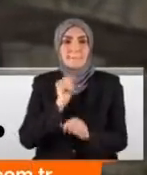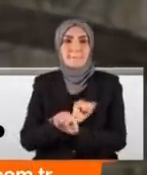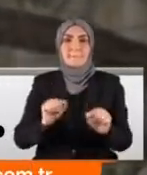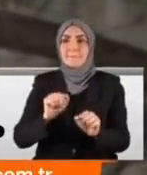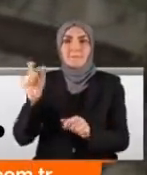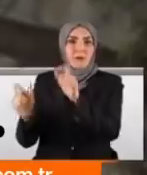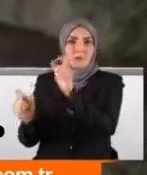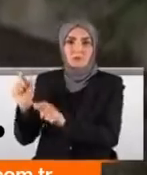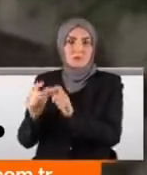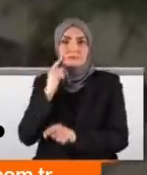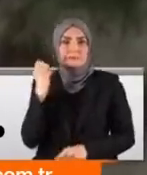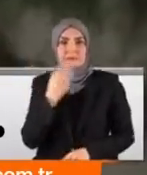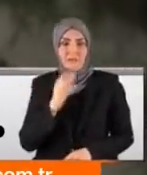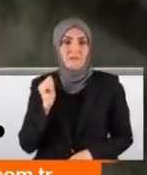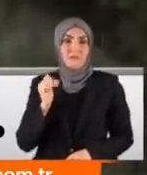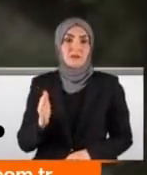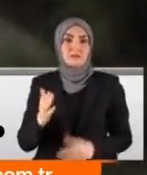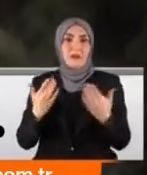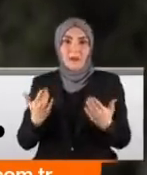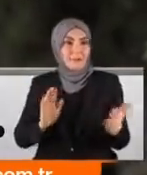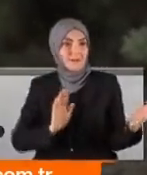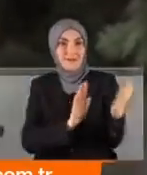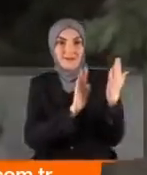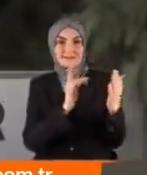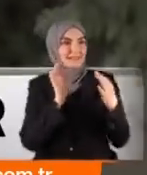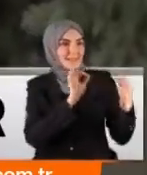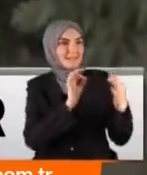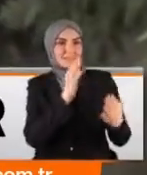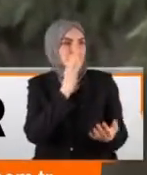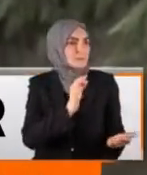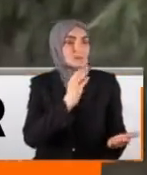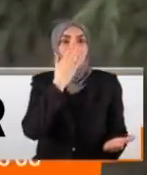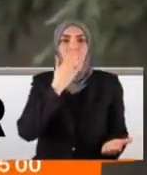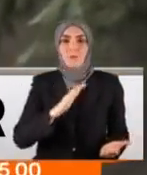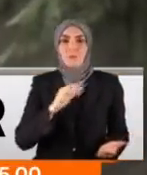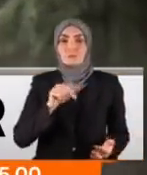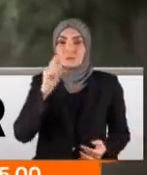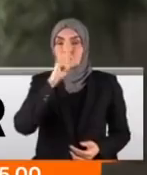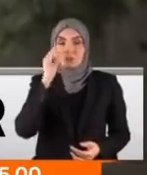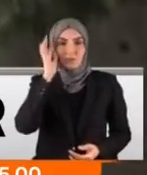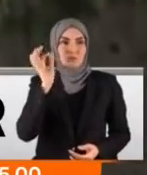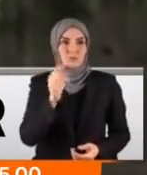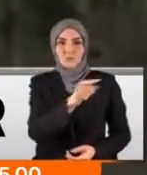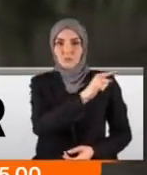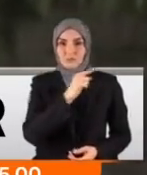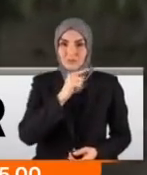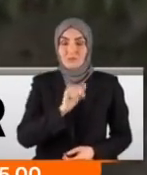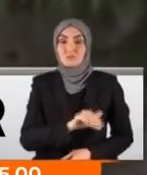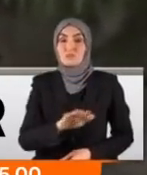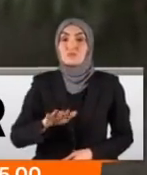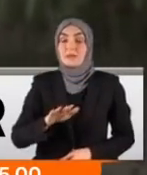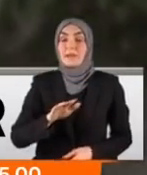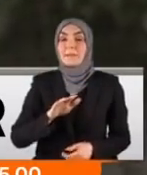sayısı fazla ancak karşılarında bir muhatap yok. İşte bu yüzden uzmanlar özellikle sosyal medya